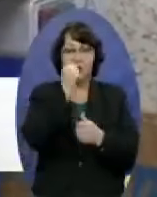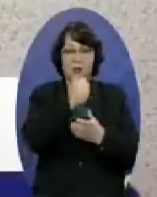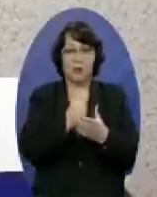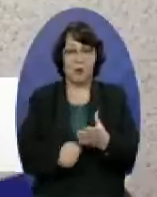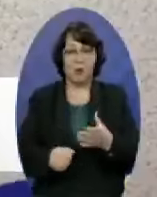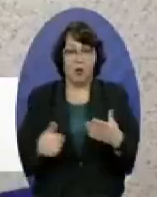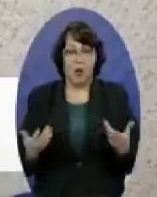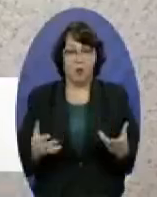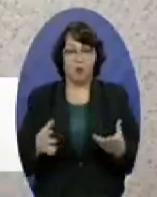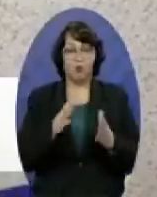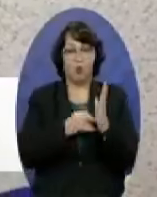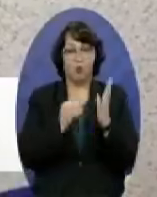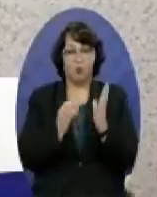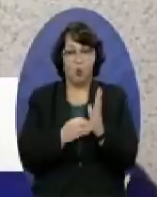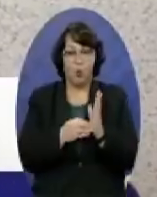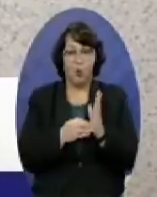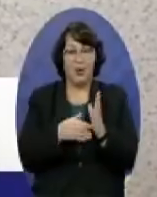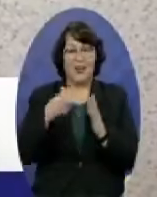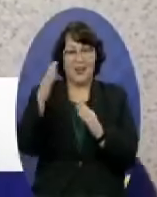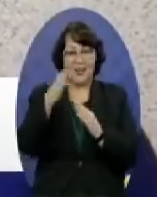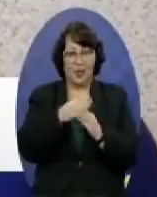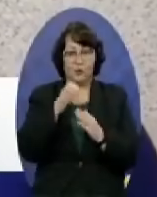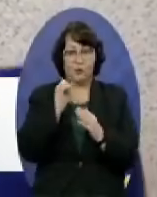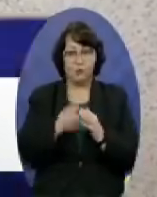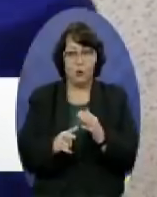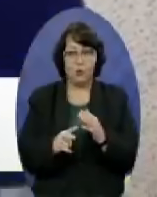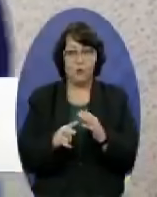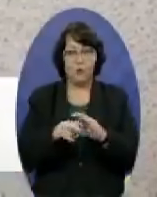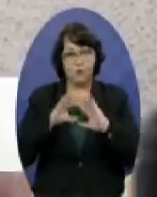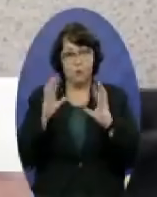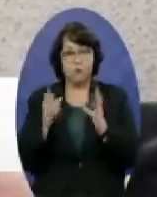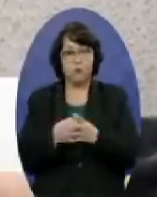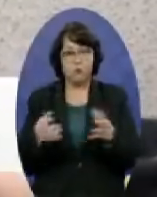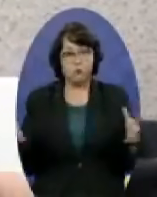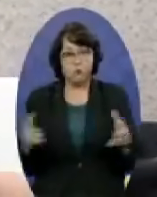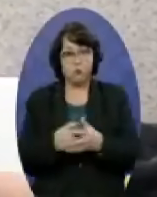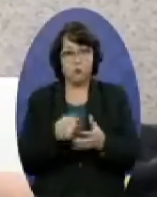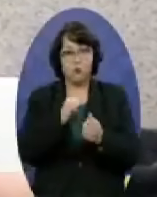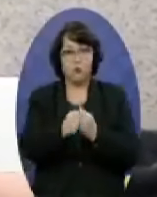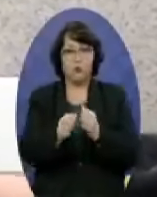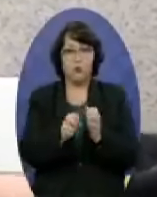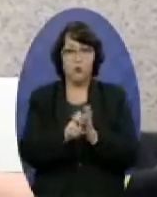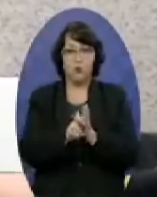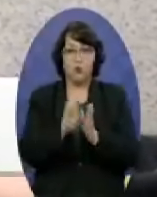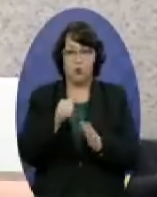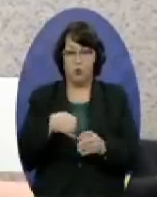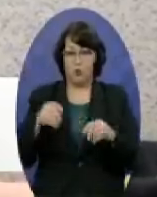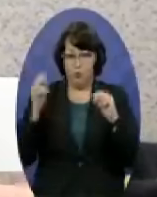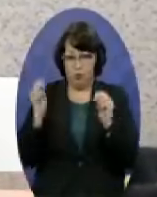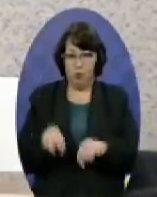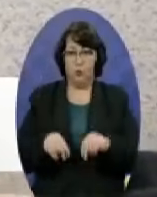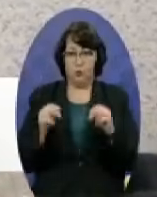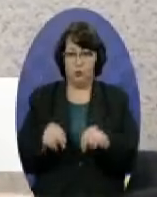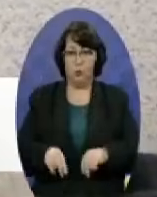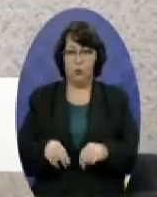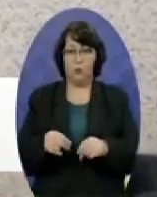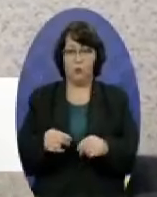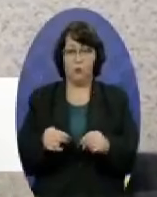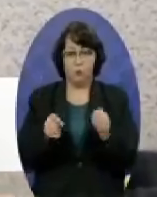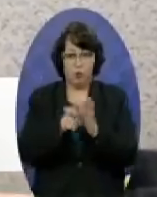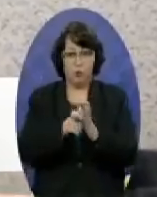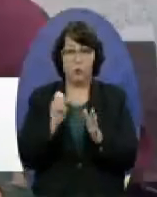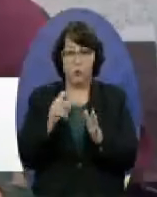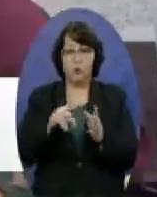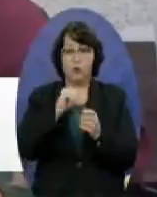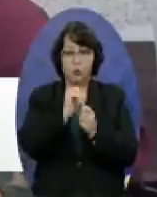байгаа. Тасарсан сарын шимтгэлээ та нэг дор бөөнөр нь төлөх боломжтой. Тэгээ яаж хийж байгаа л үгүй шүү дээ. Одоо тэгхүү бол тэгэл боломж алдчихгүй л хүү гэж бодоод